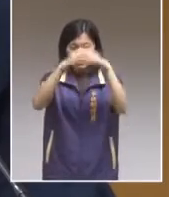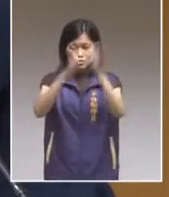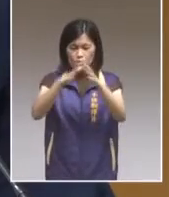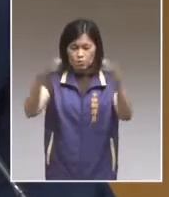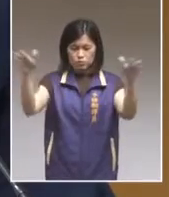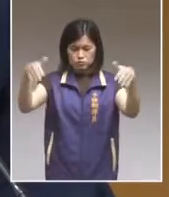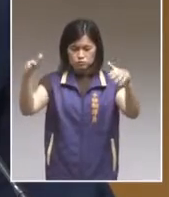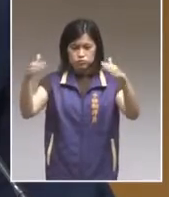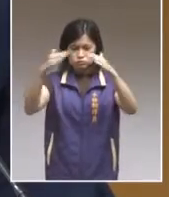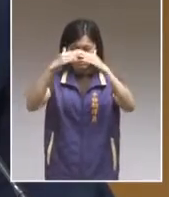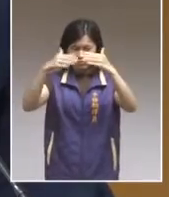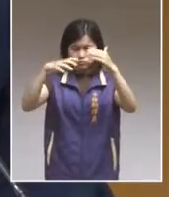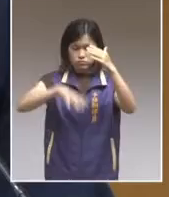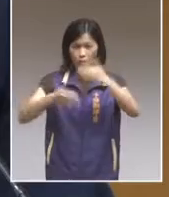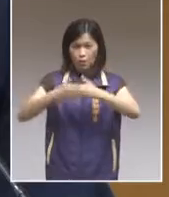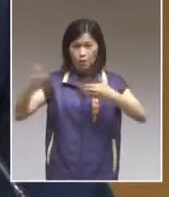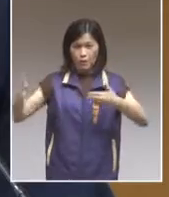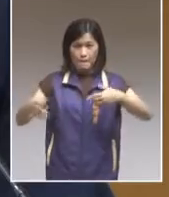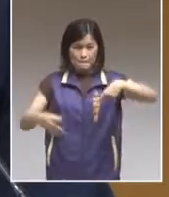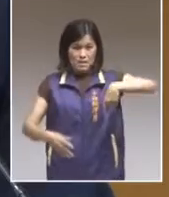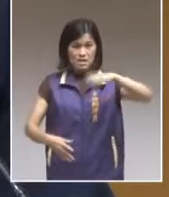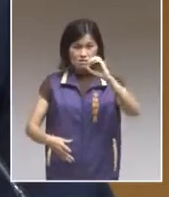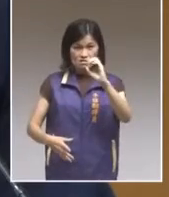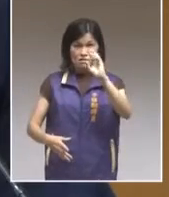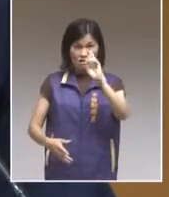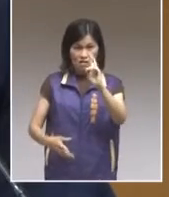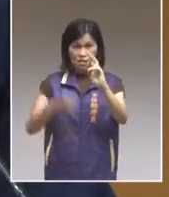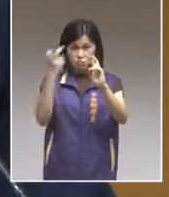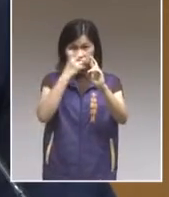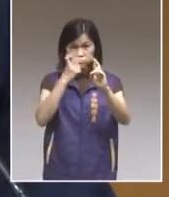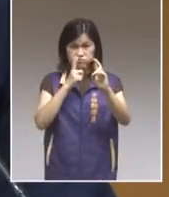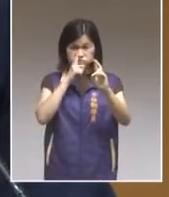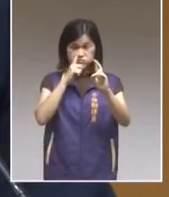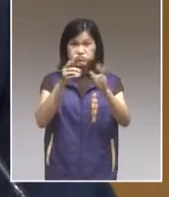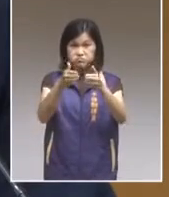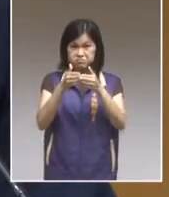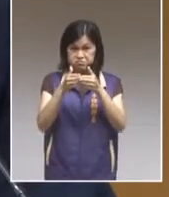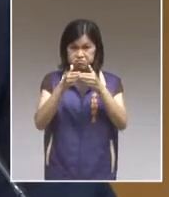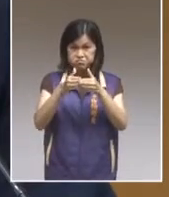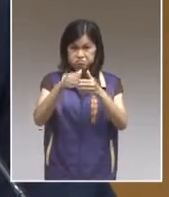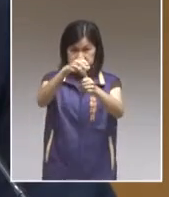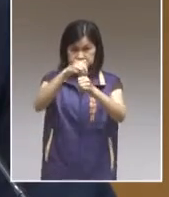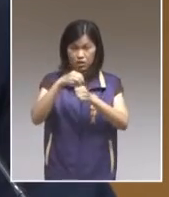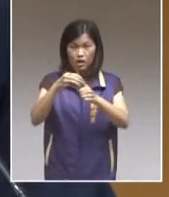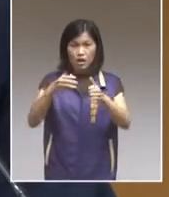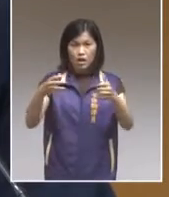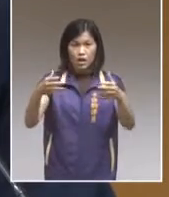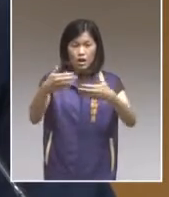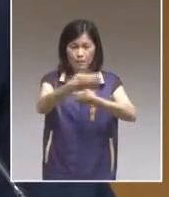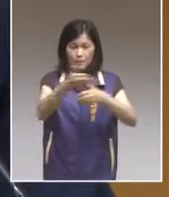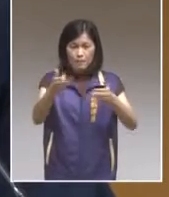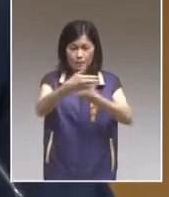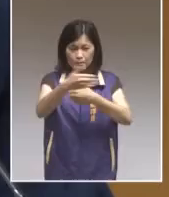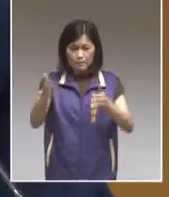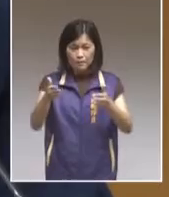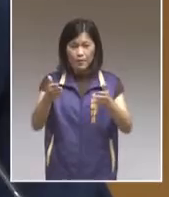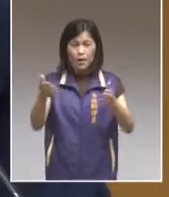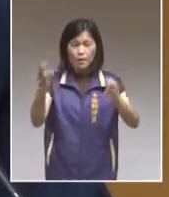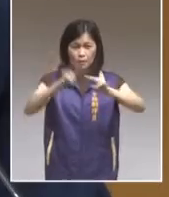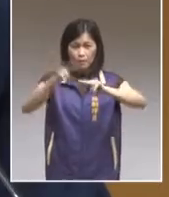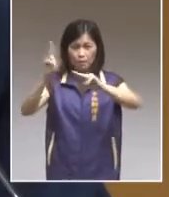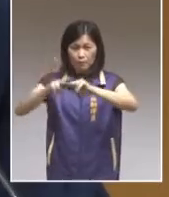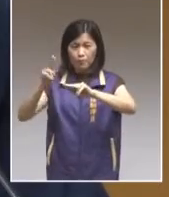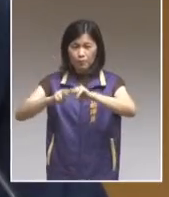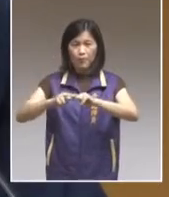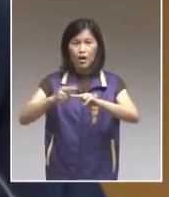象，必须来做 PCR 一个筛检。那我们这个班级是停课的单位，我们以班级为单位，如